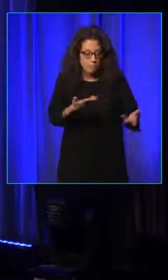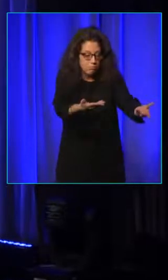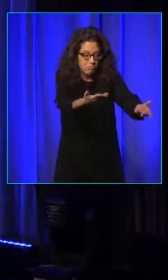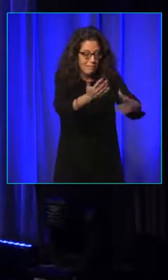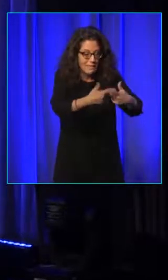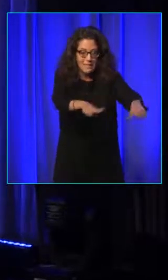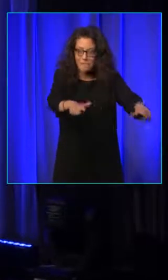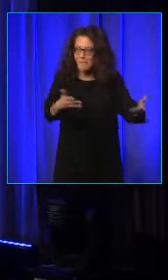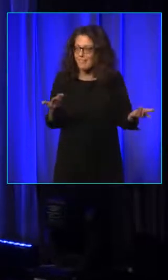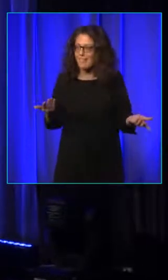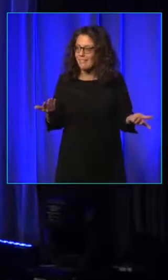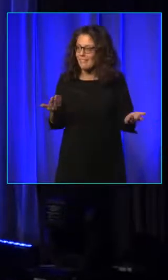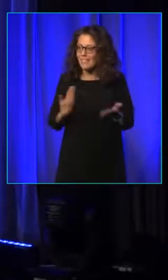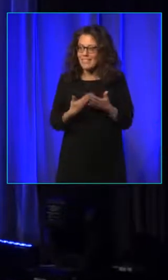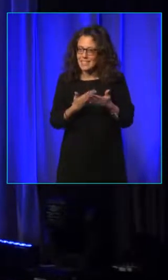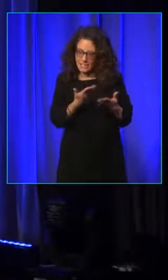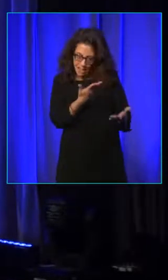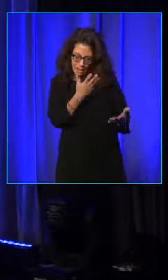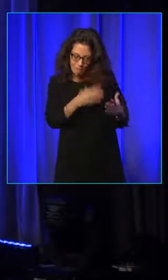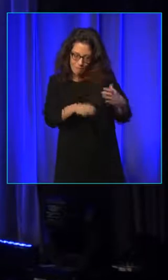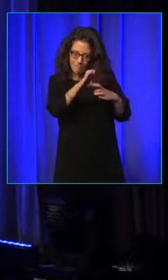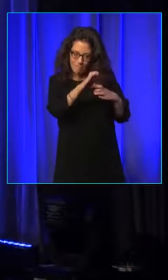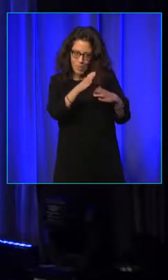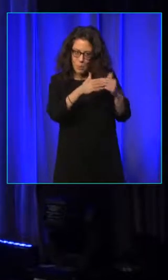voulez. » C'est ça, on y va.